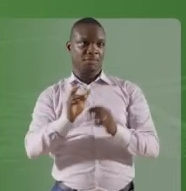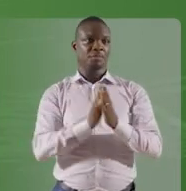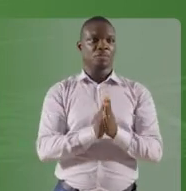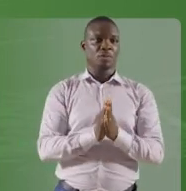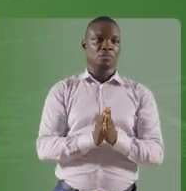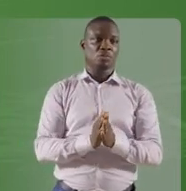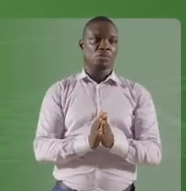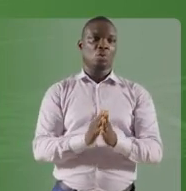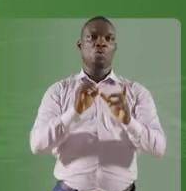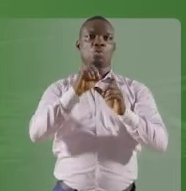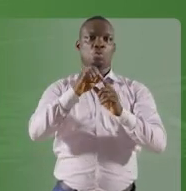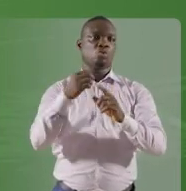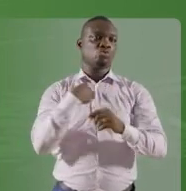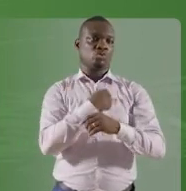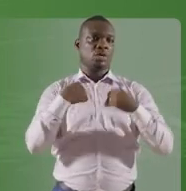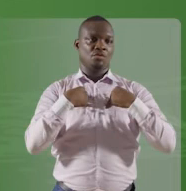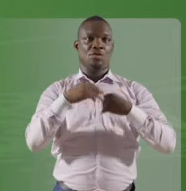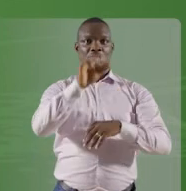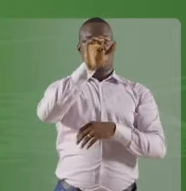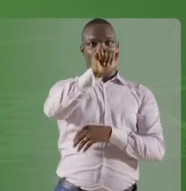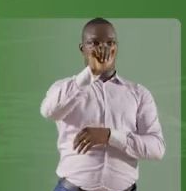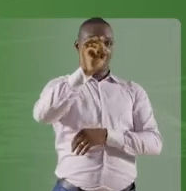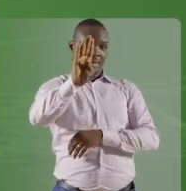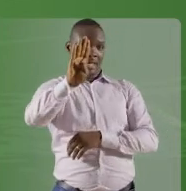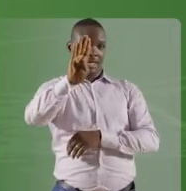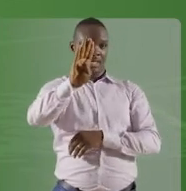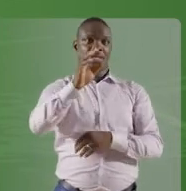c'est-à-dire le produit scalaire ABCD